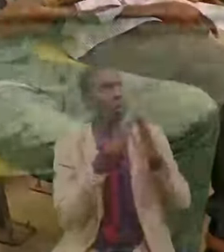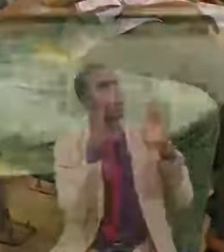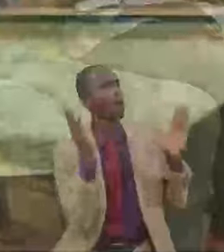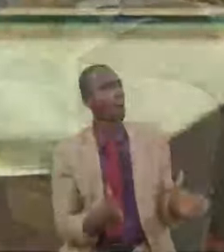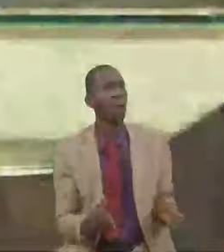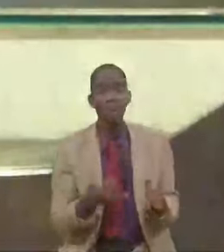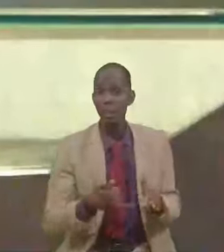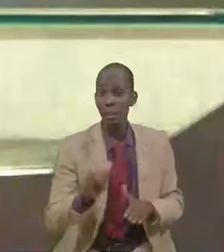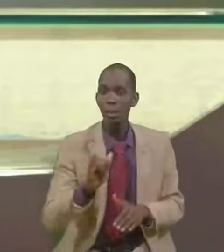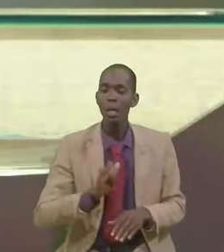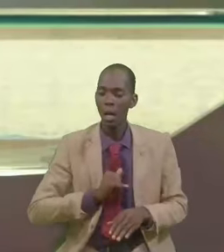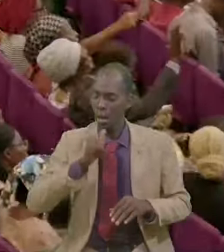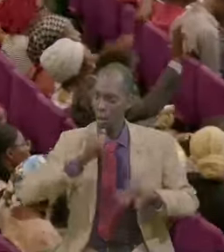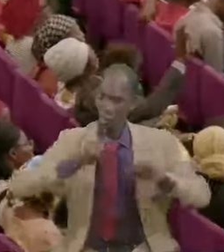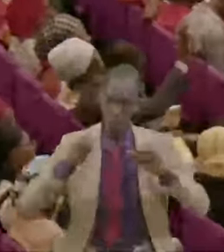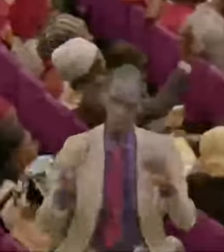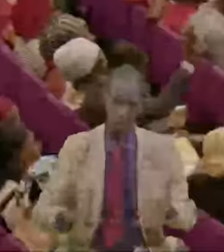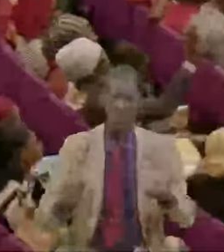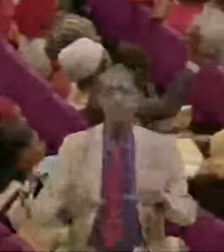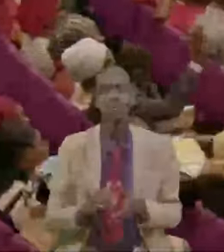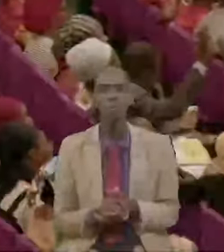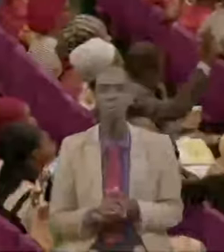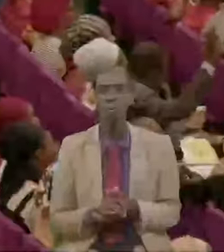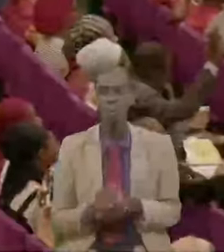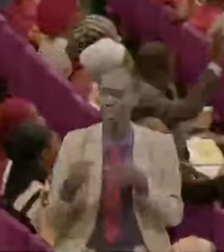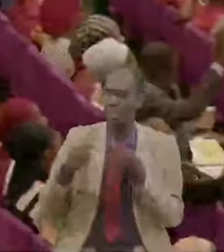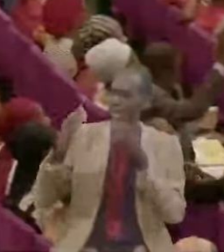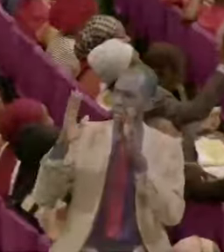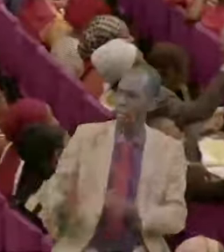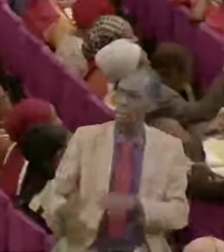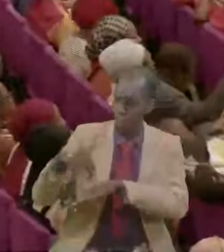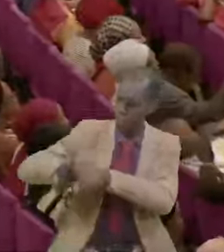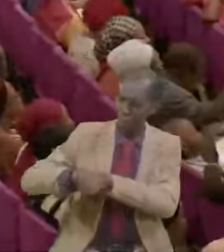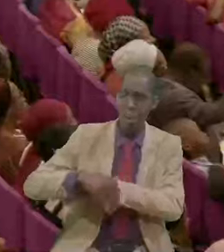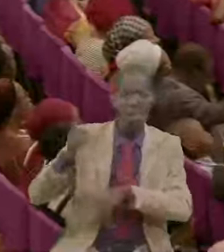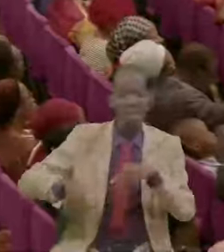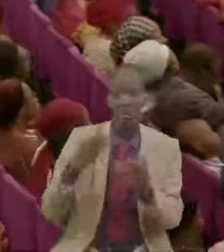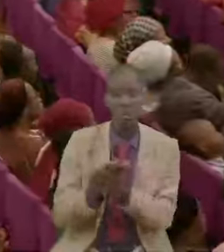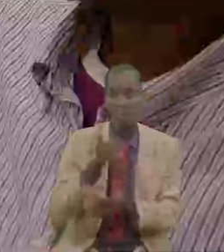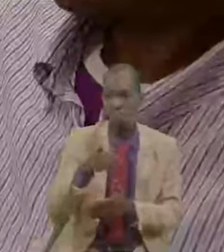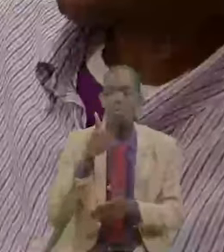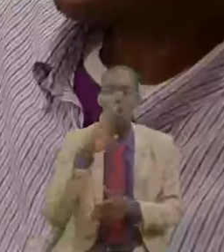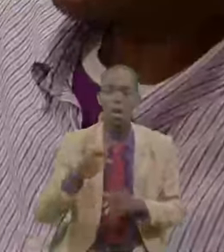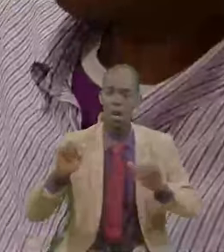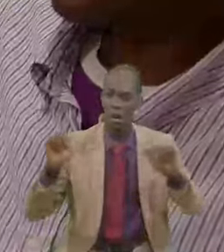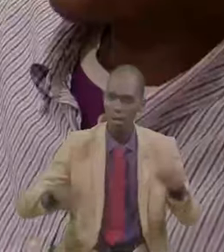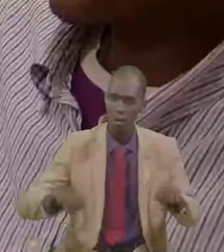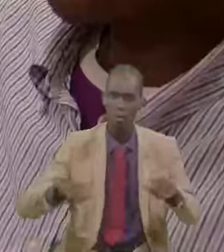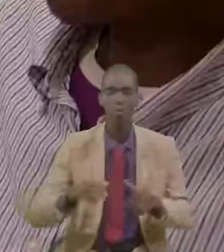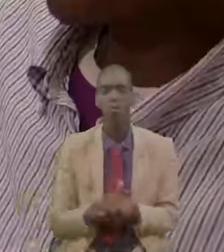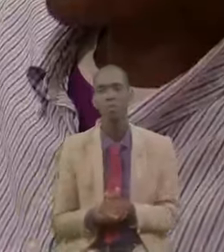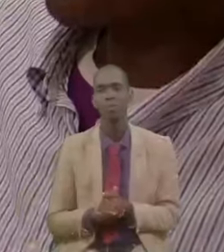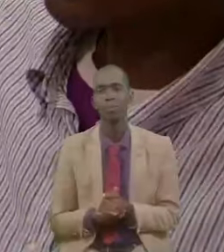Le manque d'hébergement ne va pas m'empêcher, je suis capable. Les ennemis dans le pays ne vont pas vous empêcher, je suis bien